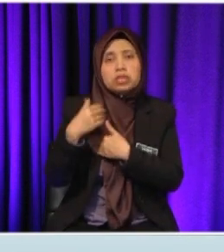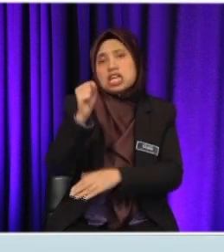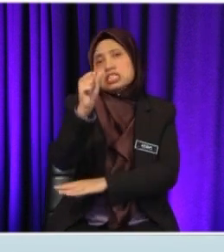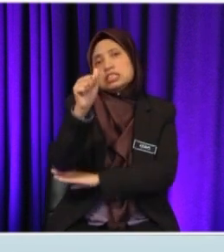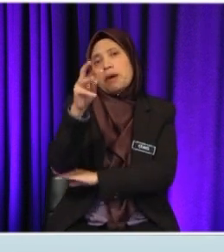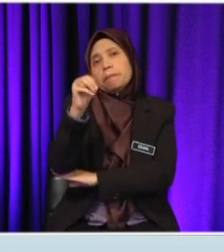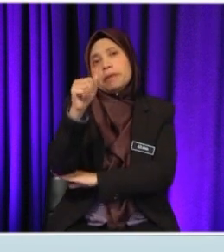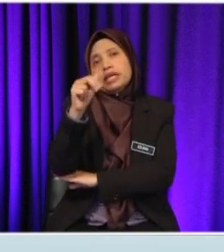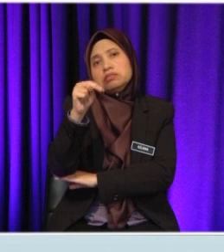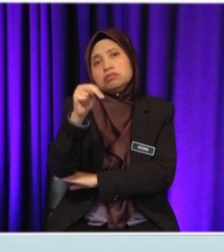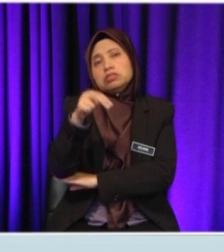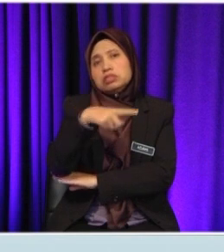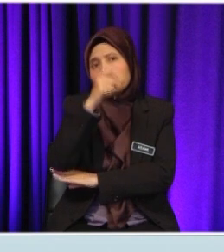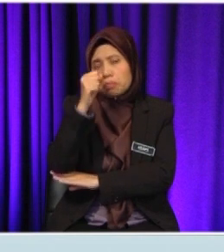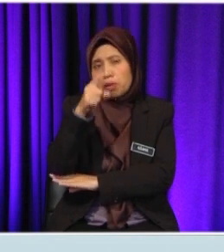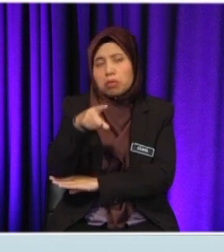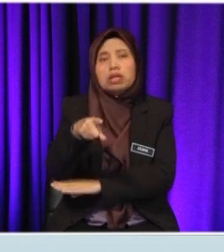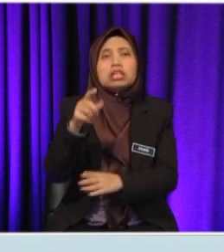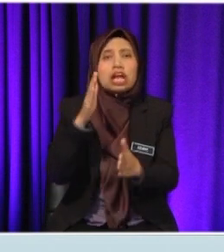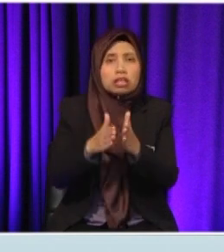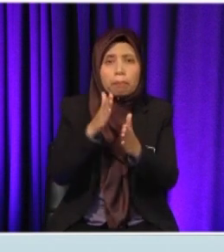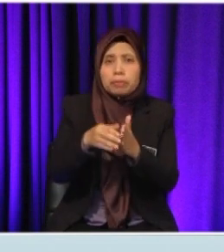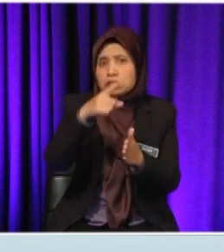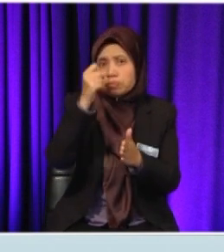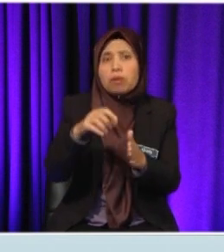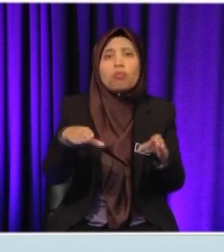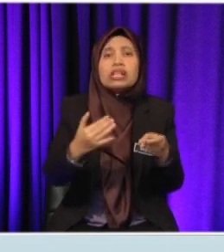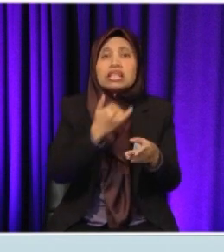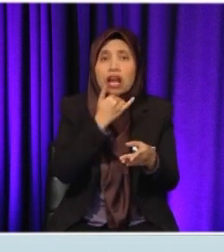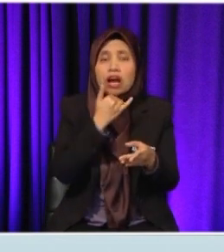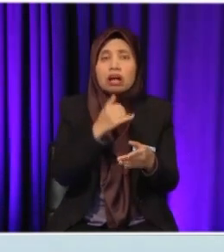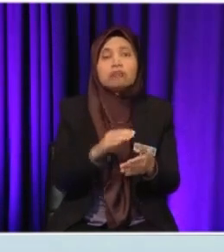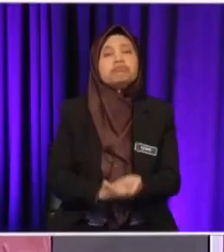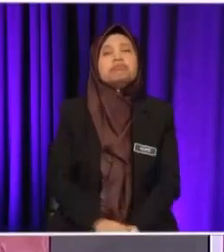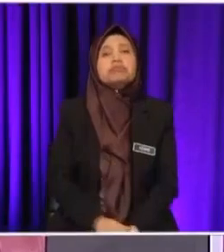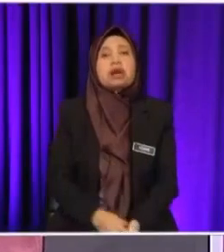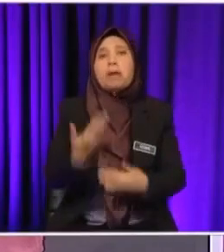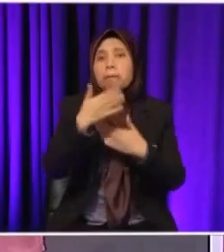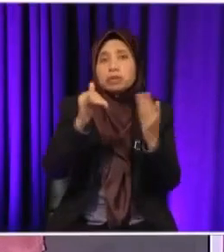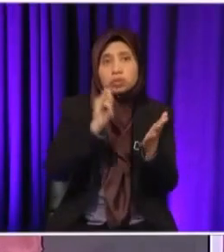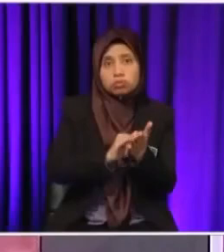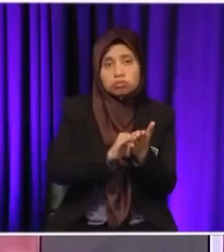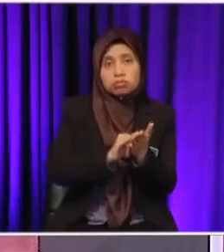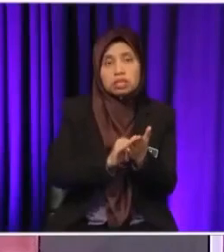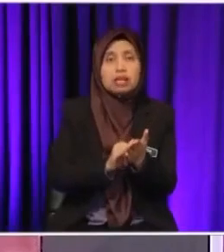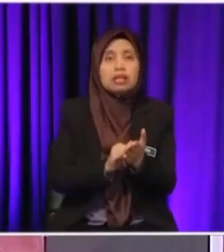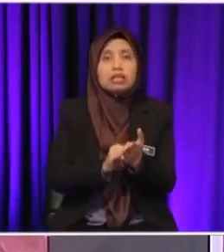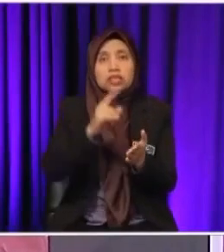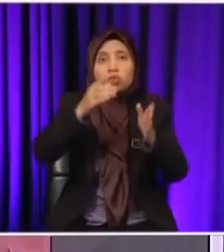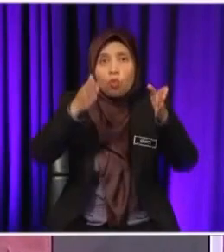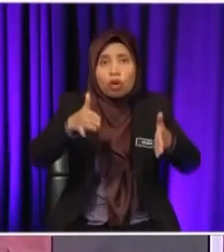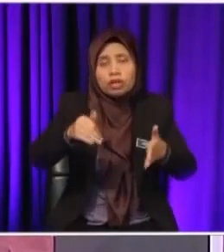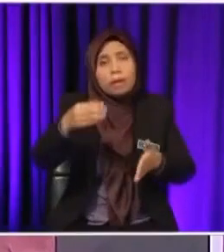Tren Negara kerana merasakan itu tanggungjawab sebagai seorang peguam yang mewakili masyarakat. Kebetulan. Okey, kemudian, seterusnya seorang